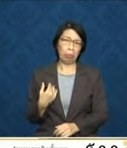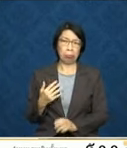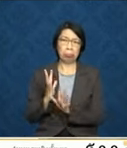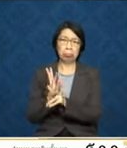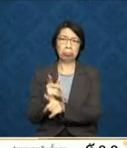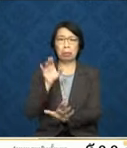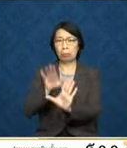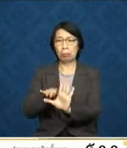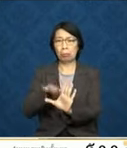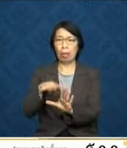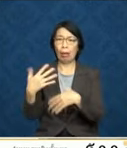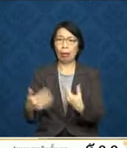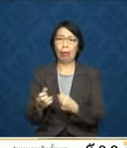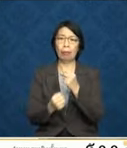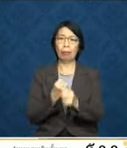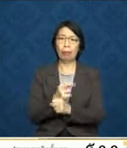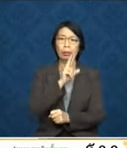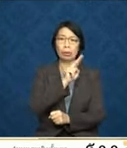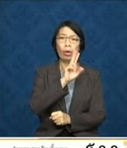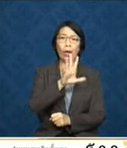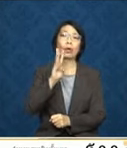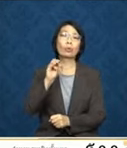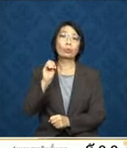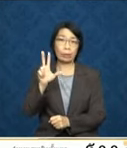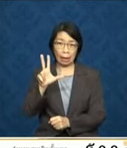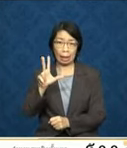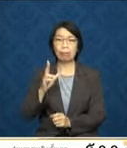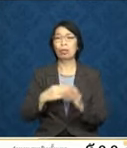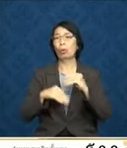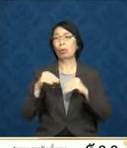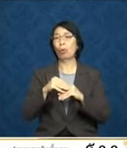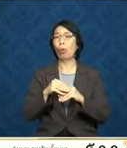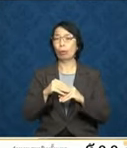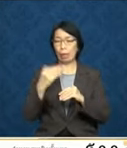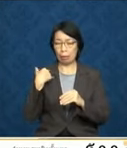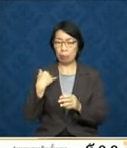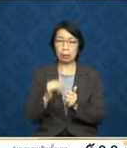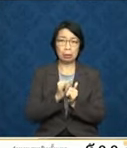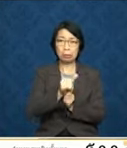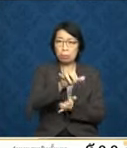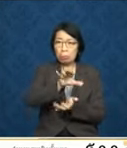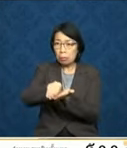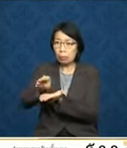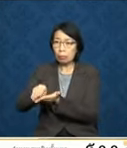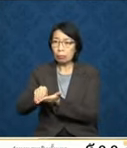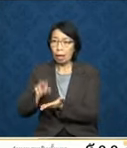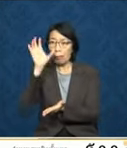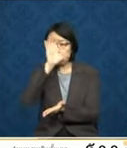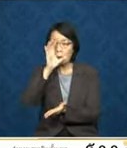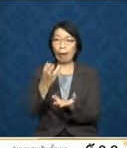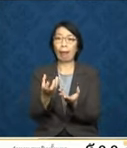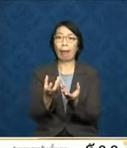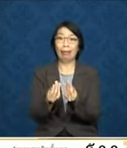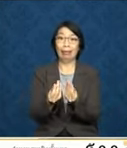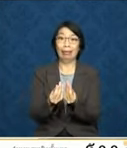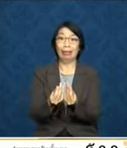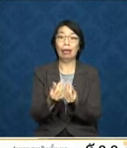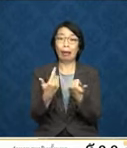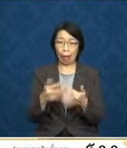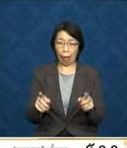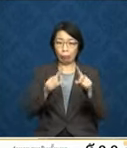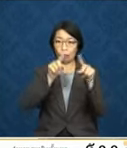ราช2563นะคะซึ่งโครงการนี้เป็นโครงการเดินสำรวจออกโฉนดที่ดินแต่การดำเนินการออกโฉนด